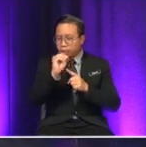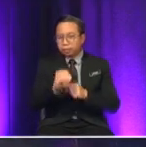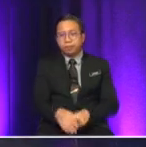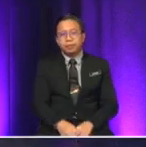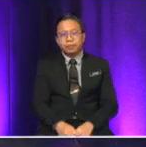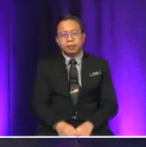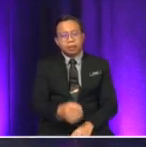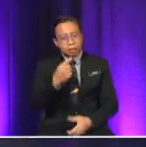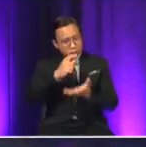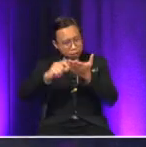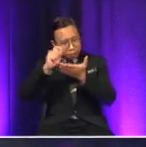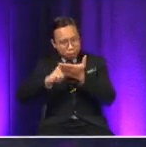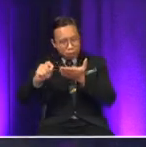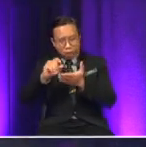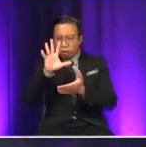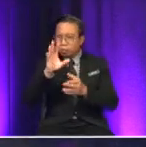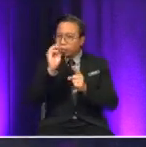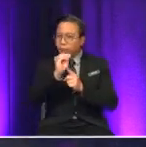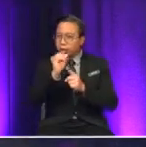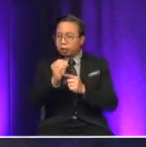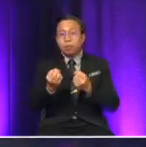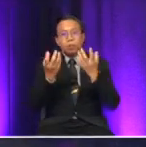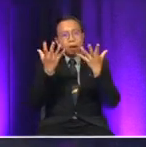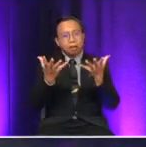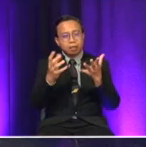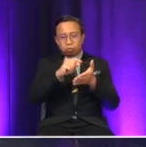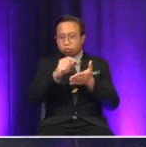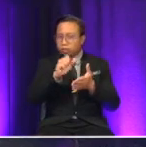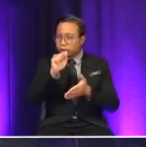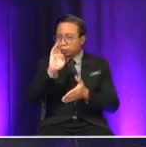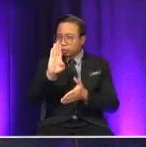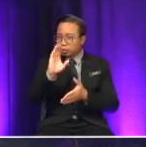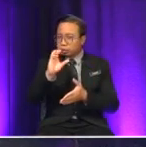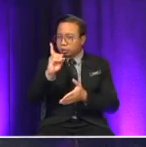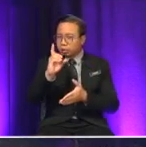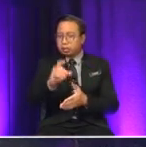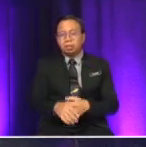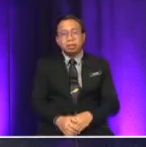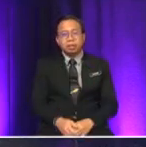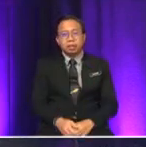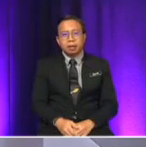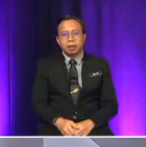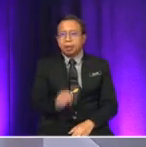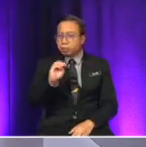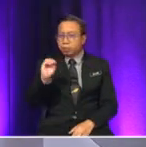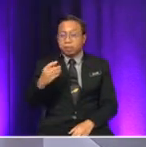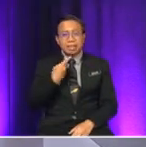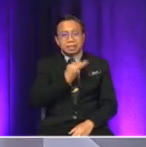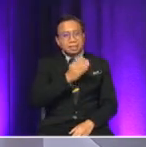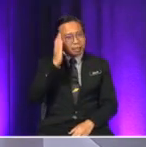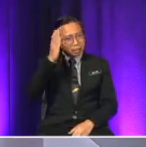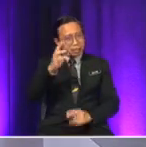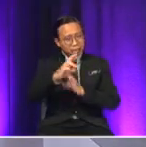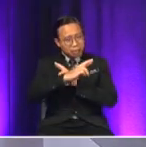Kena simak jawapan sebab 5 markah tu banyak. Hanya dengan mesti A, B, C, D, 1, 2, 3, 4, 5. Okay. Baiklah, murid-murid, kita akan berhenti